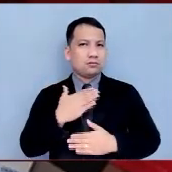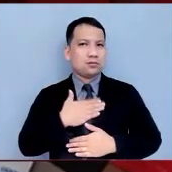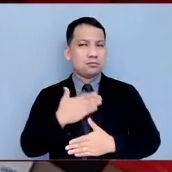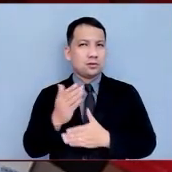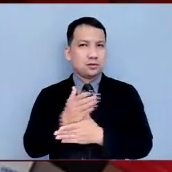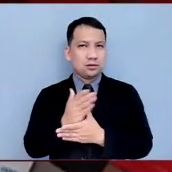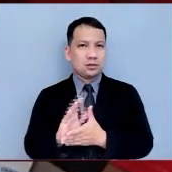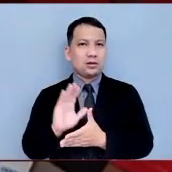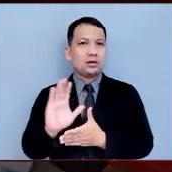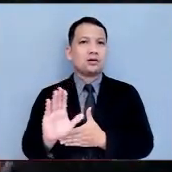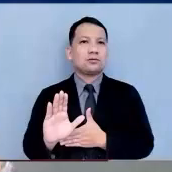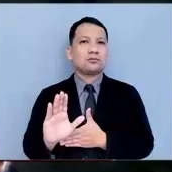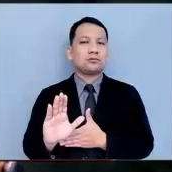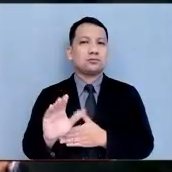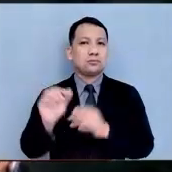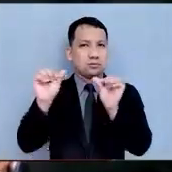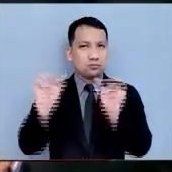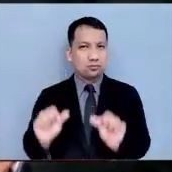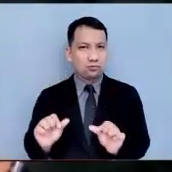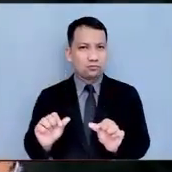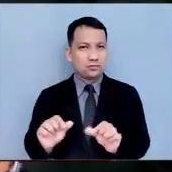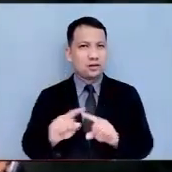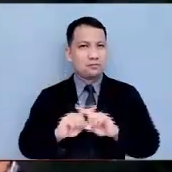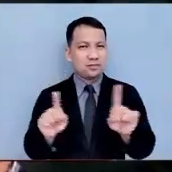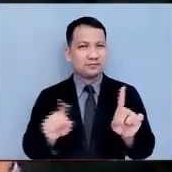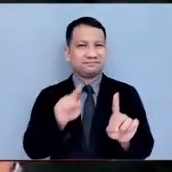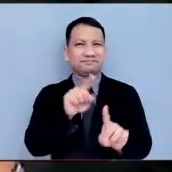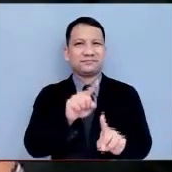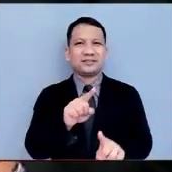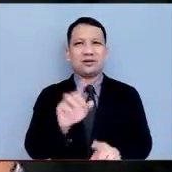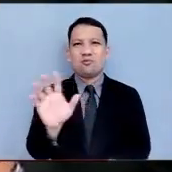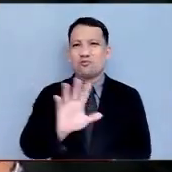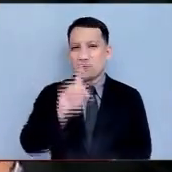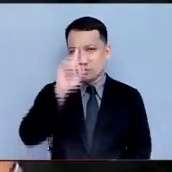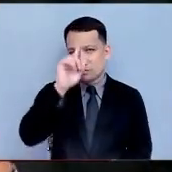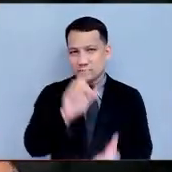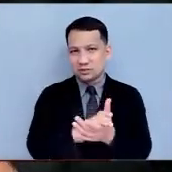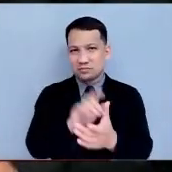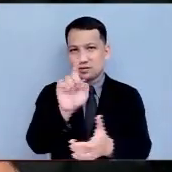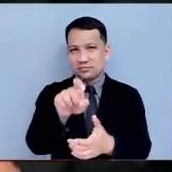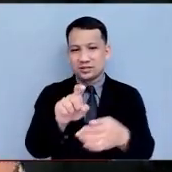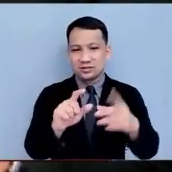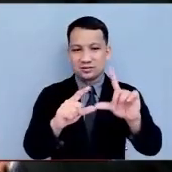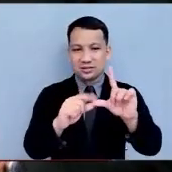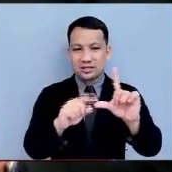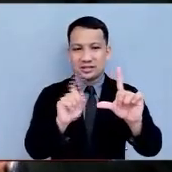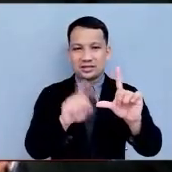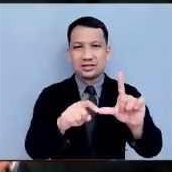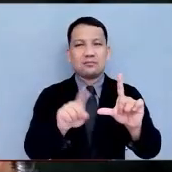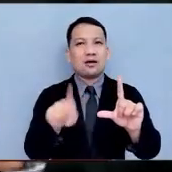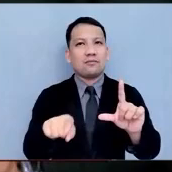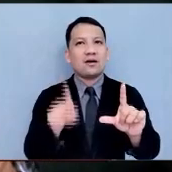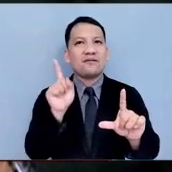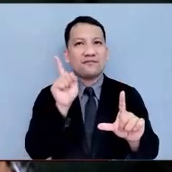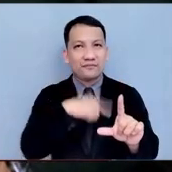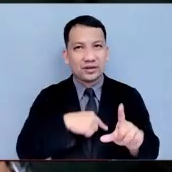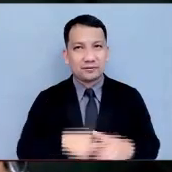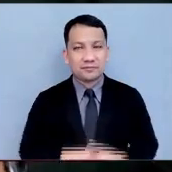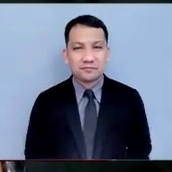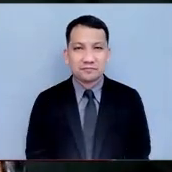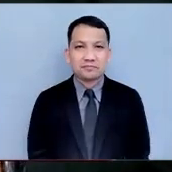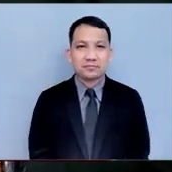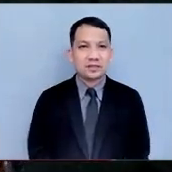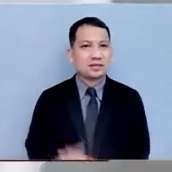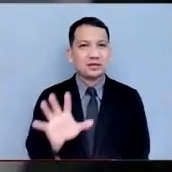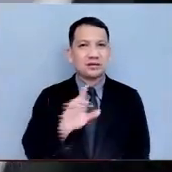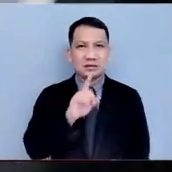ng nasabing post. Pero mga kapatid, huwag agad mag-click sa binigay nilang link dahil ang post na yan ay peke at hindi